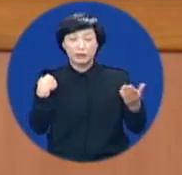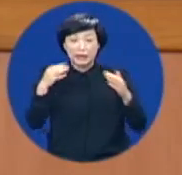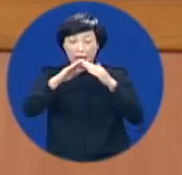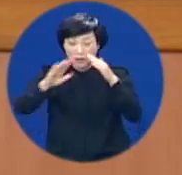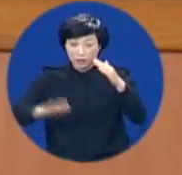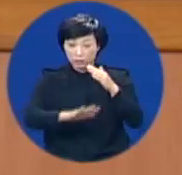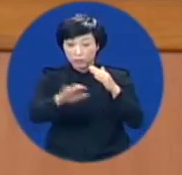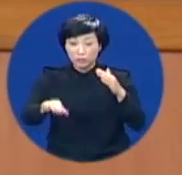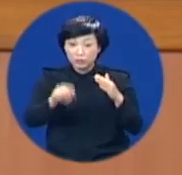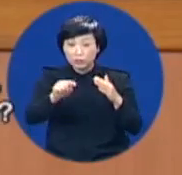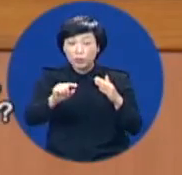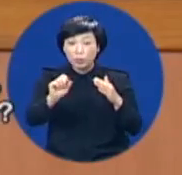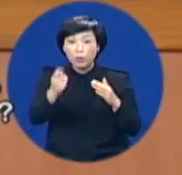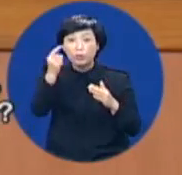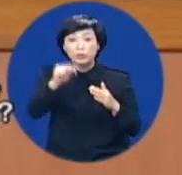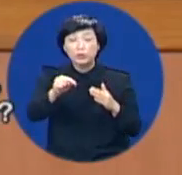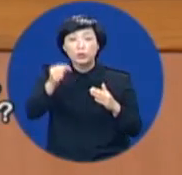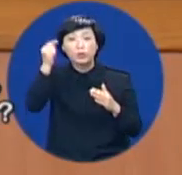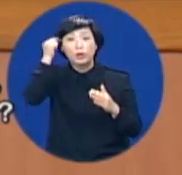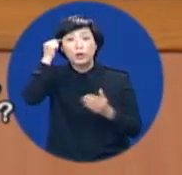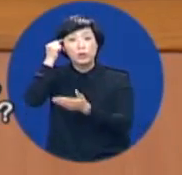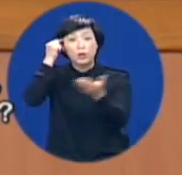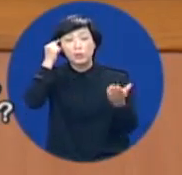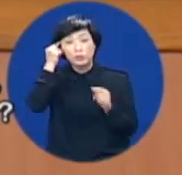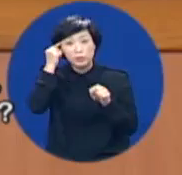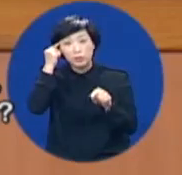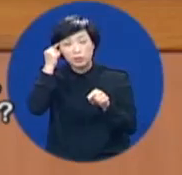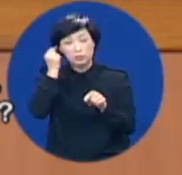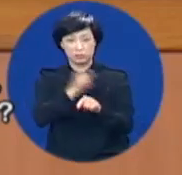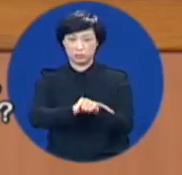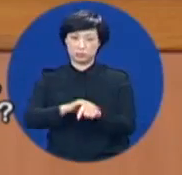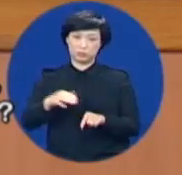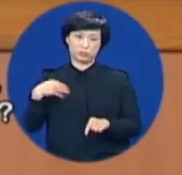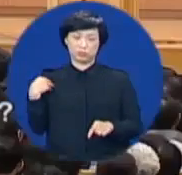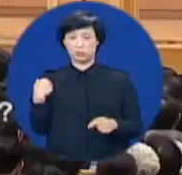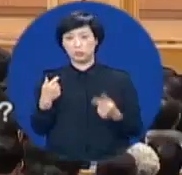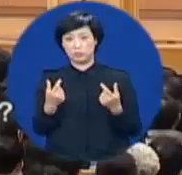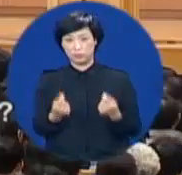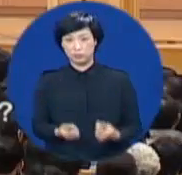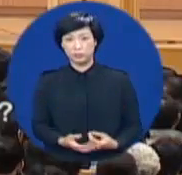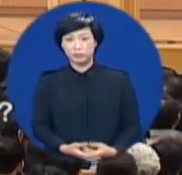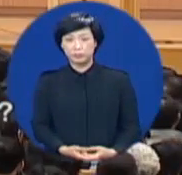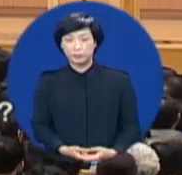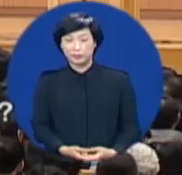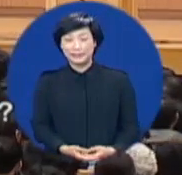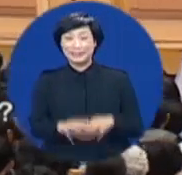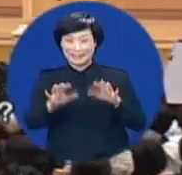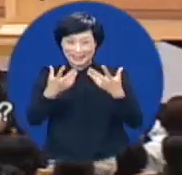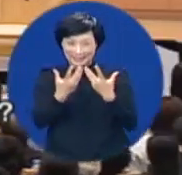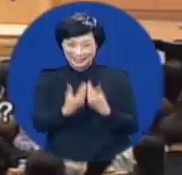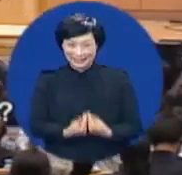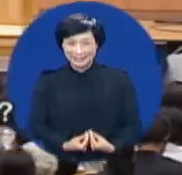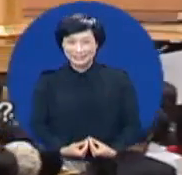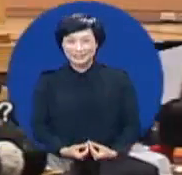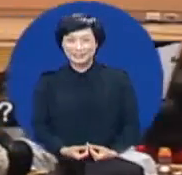가정이 왜 있어야 하나? 그것을 잘 모르거든요. 예를 듭시다.